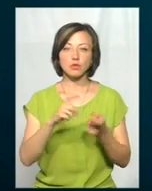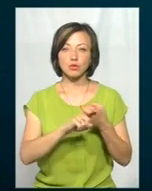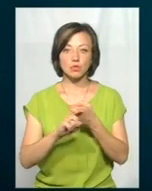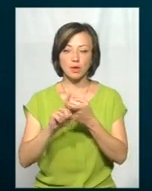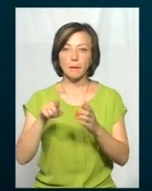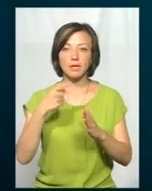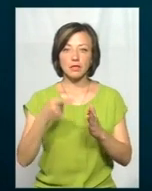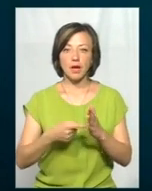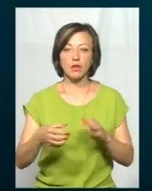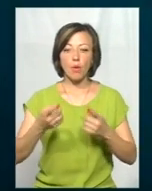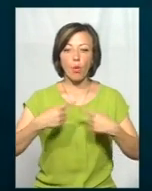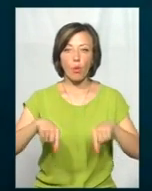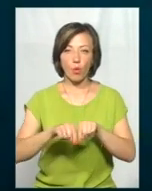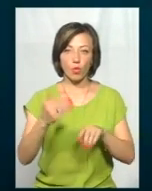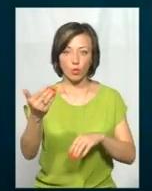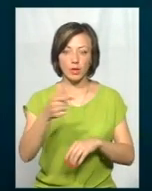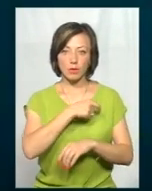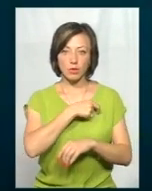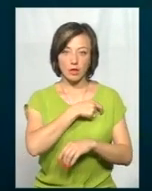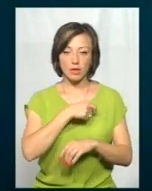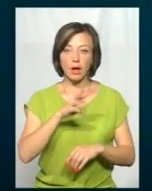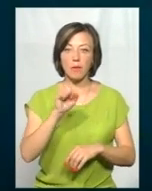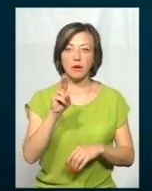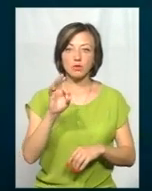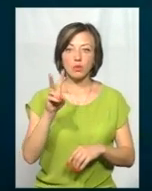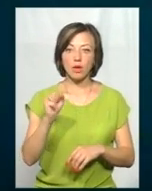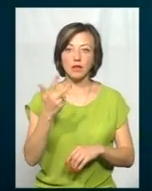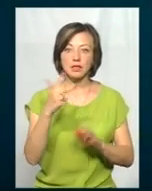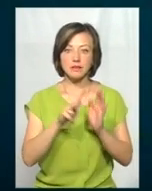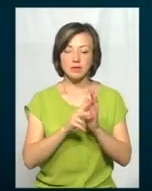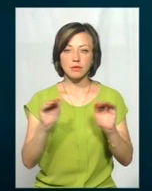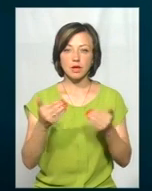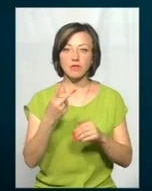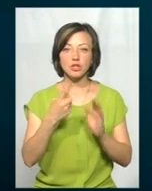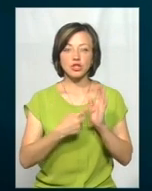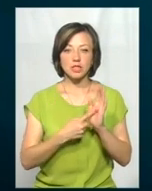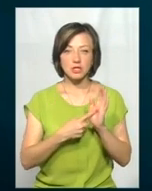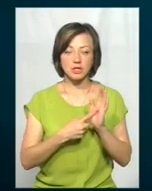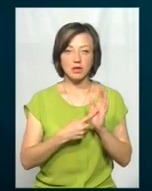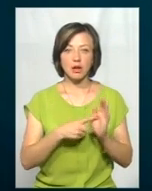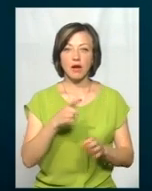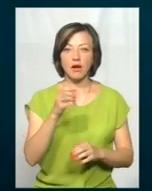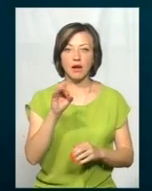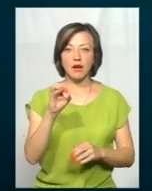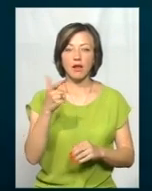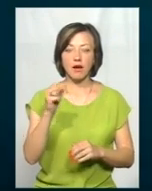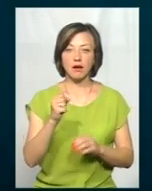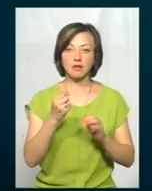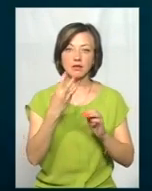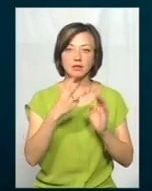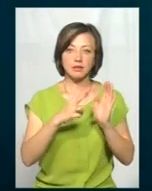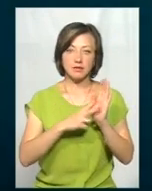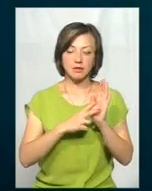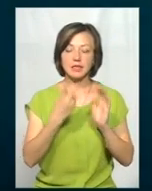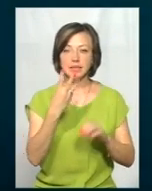стосуються питань округу депутата. Роман Мацола 38, трошки менше, 26 питань округу, Олександр Герега 32, 17